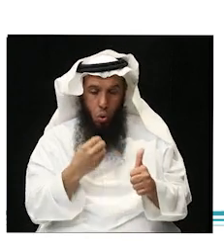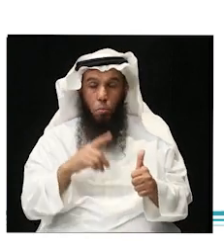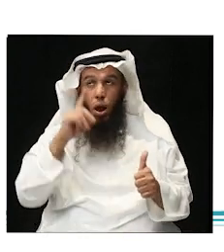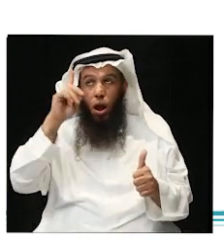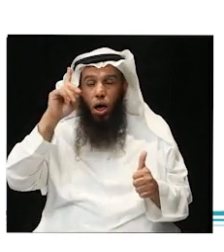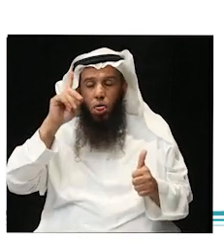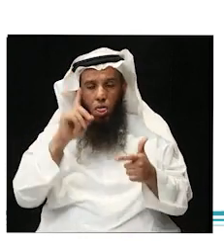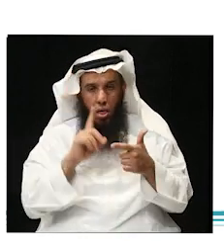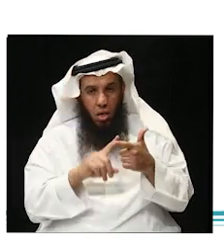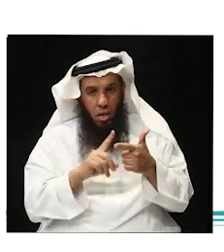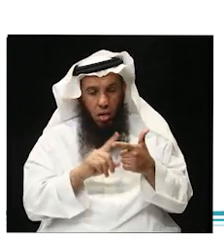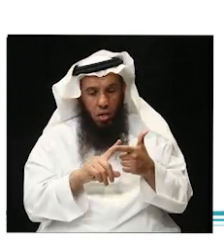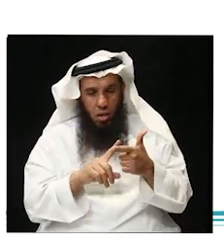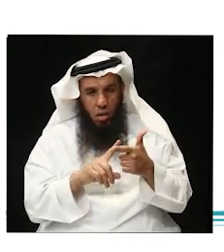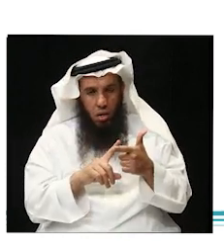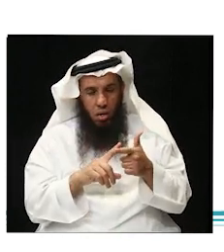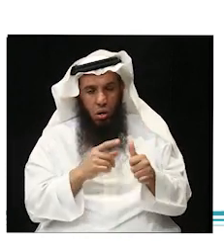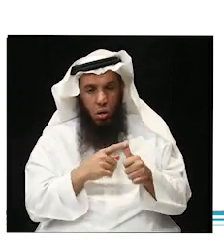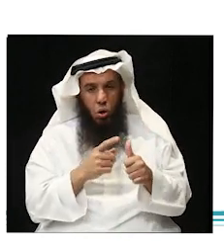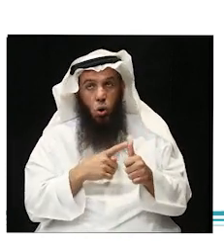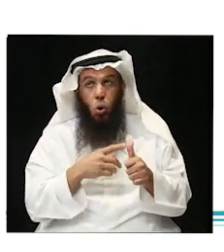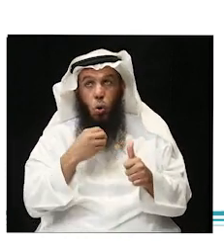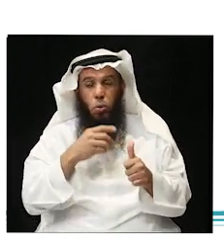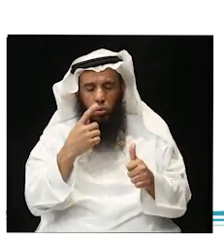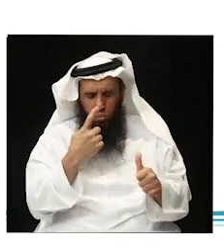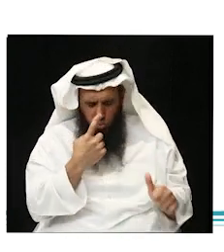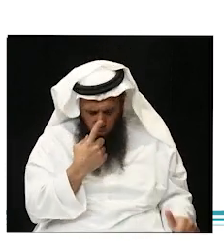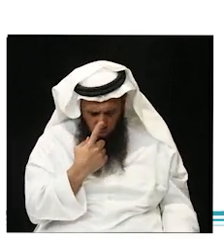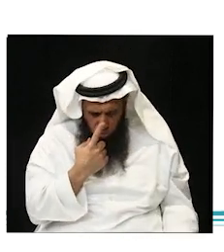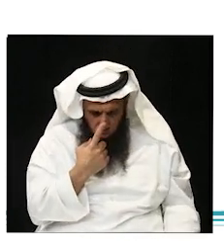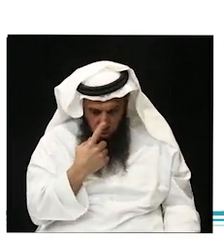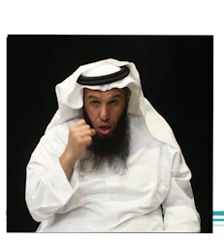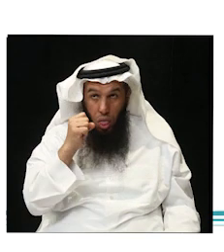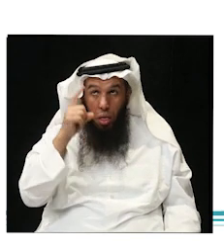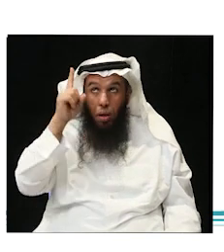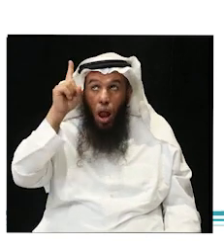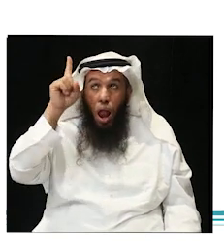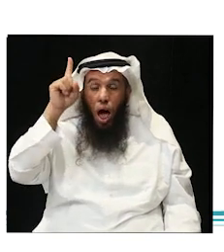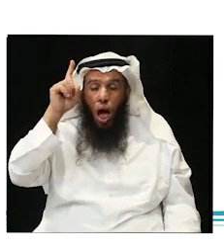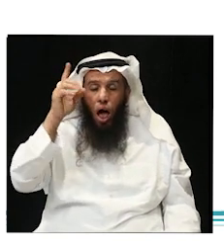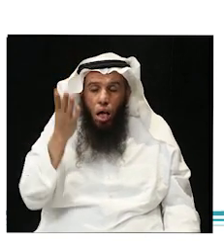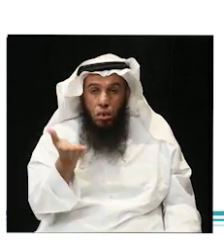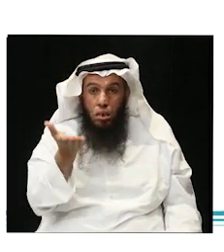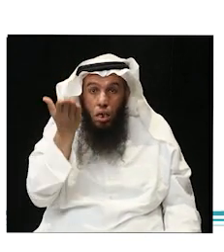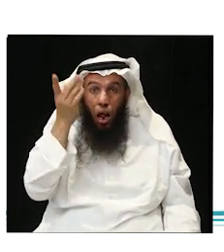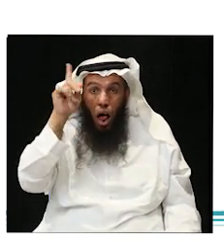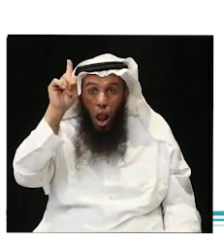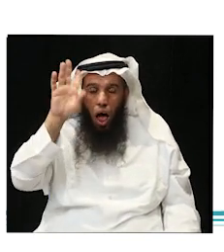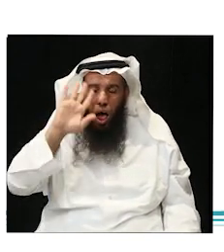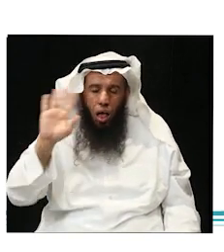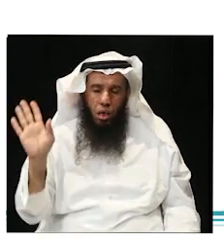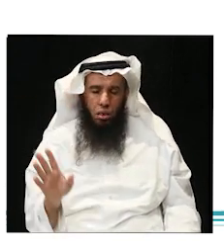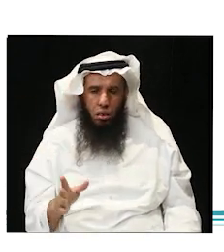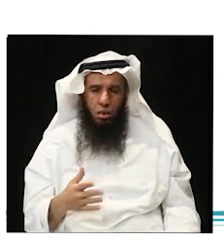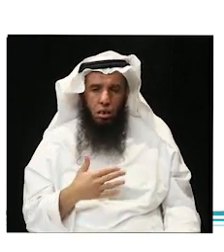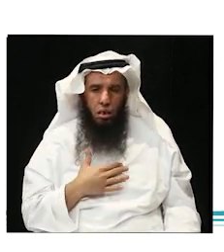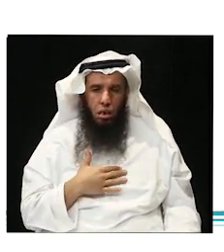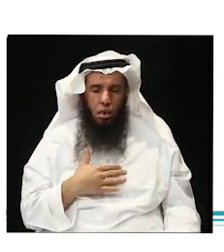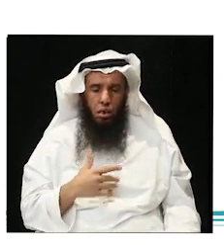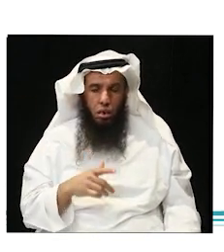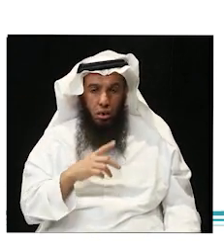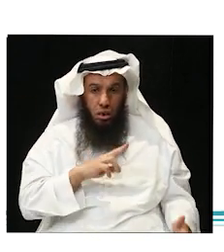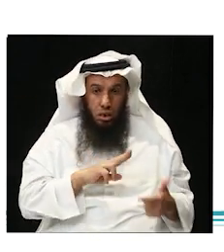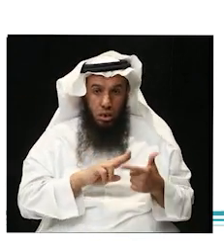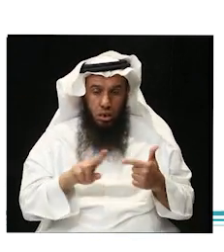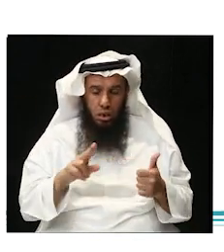الثاني محبة النبي عليه الصلاة والسلام، وهي مقاربة البعض. طيب ثلاثة المحبة الشركية، وهي أن